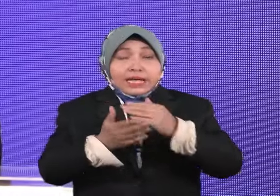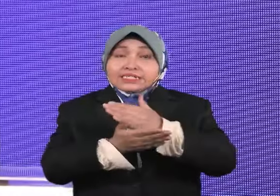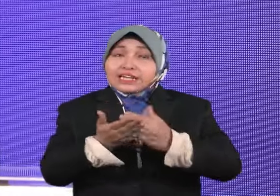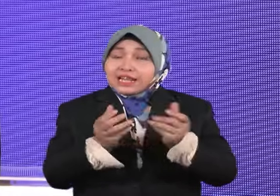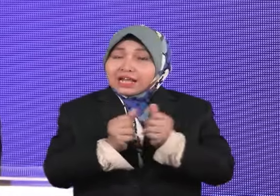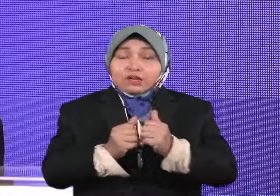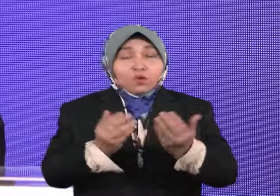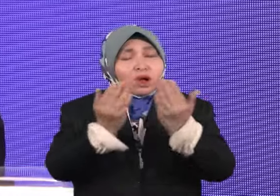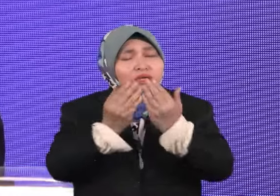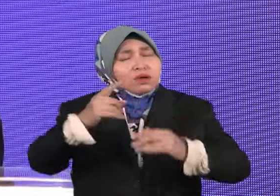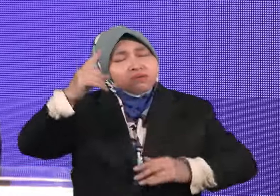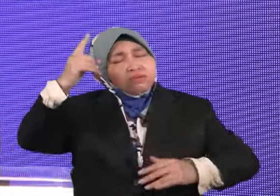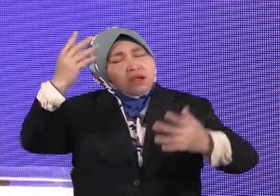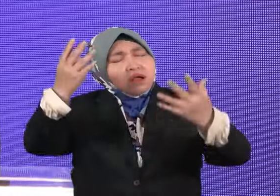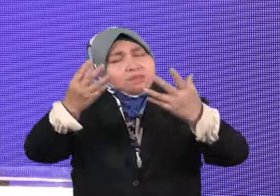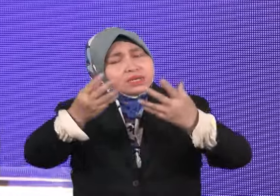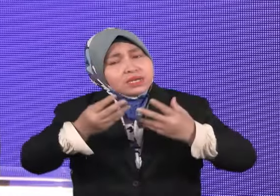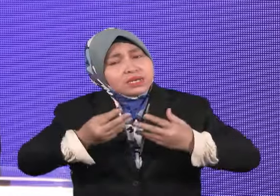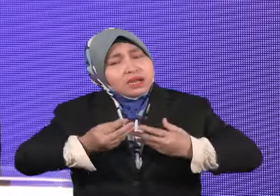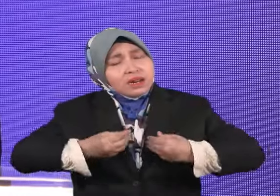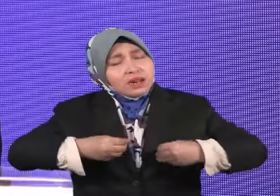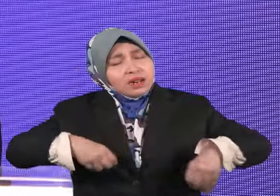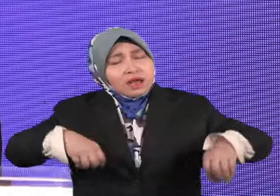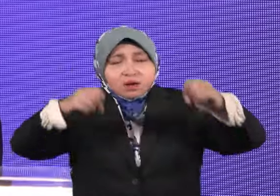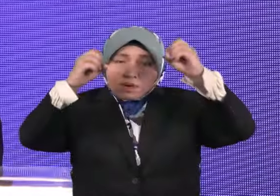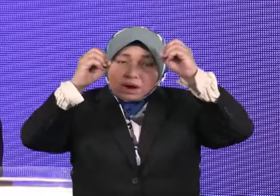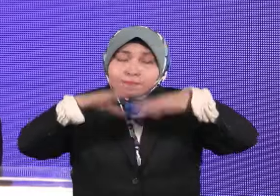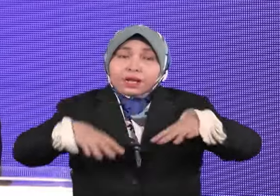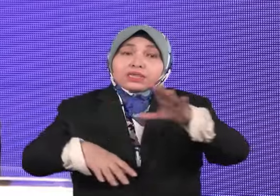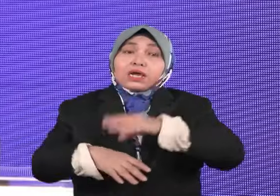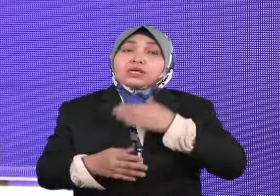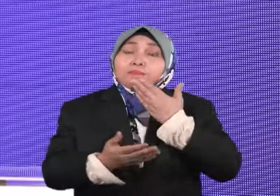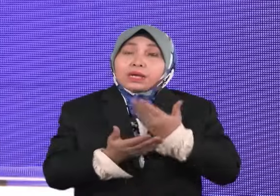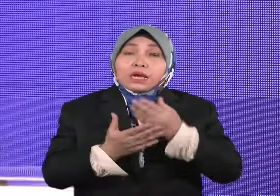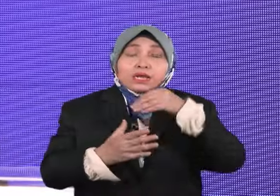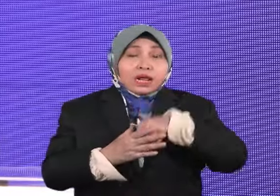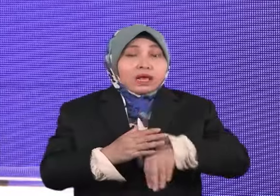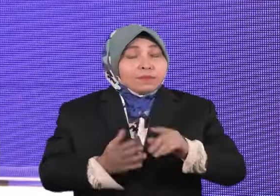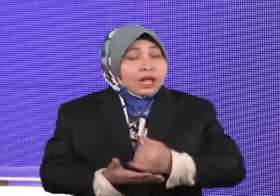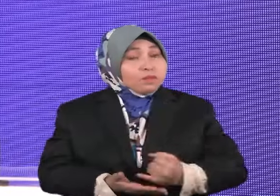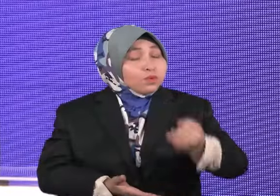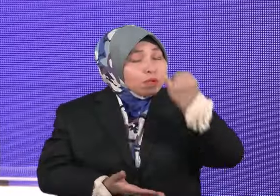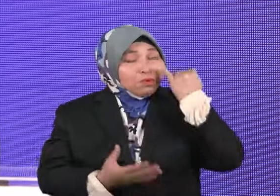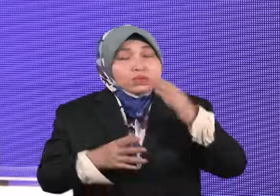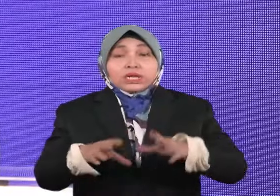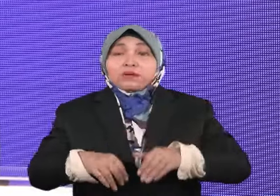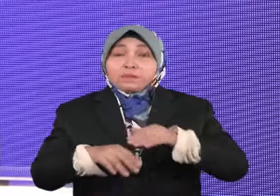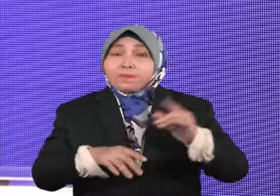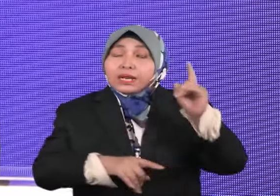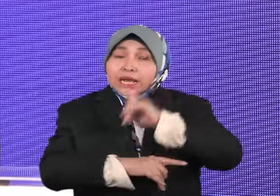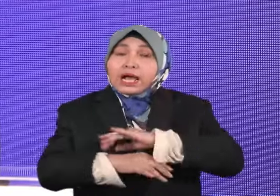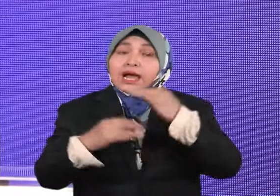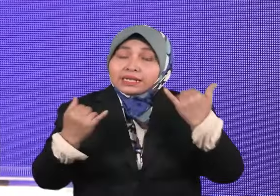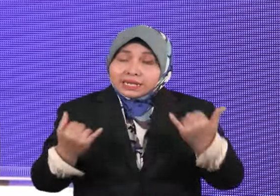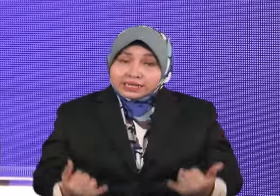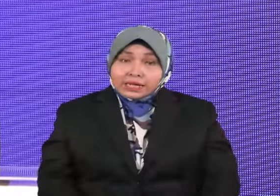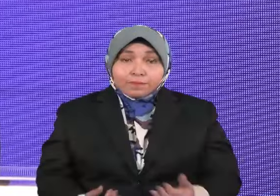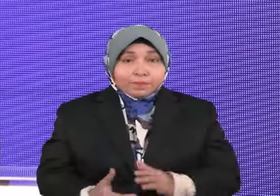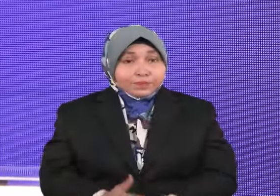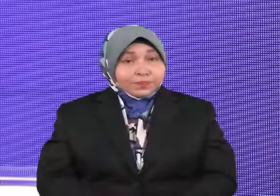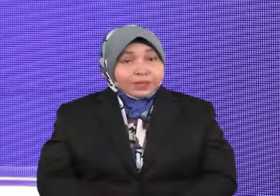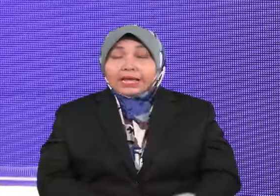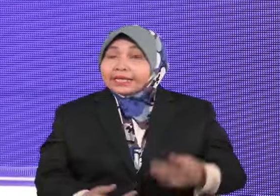doa. Subhanakala ilmalana illa ma 'allamtana innaka antal alimul hakim. Rabbi zidni ilma.